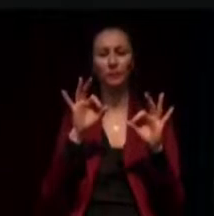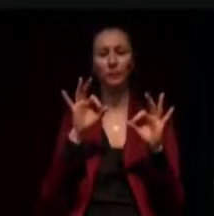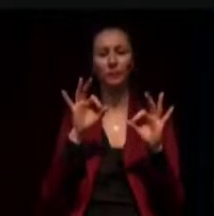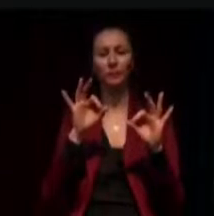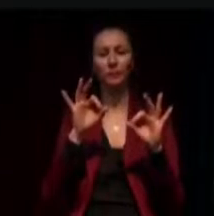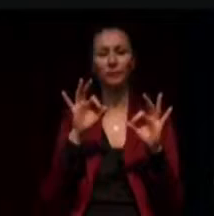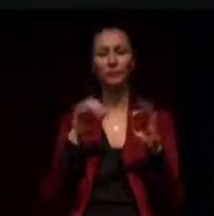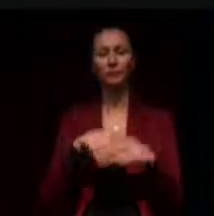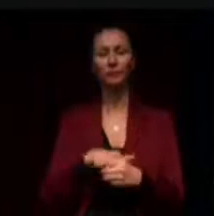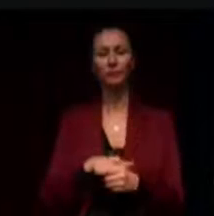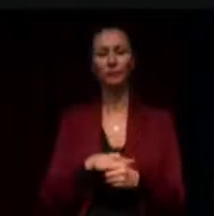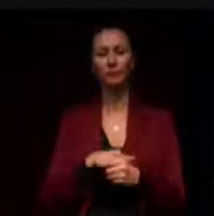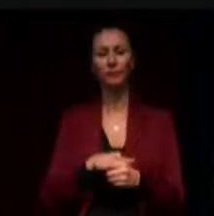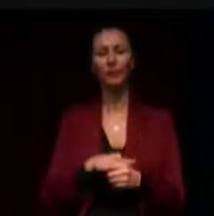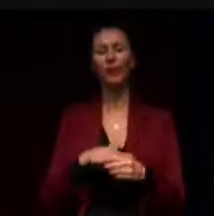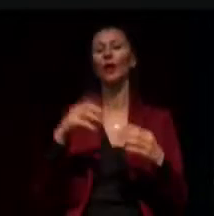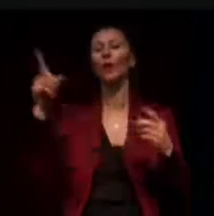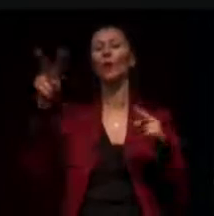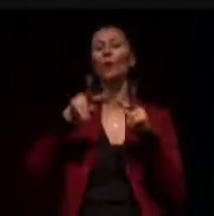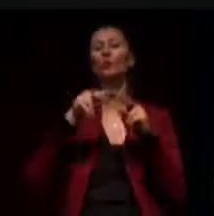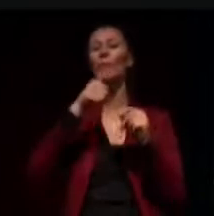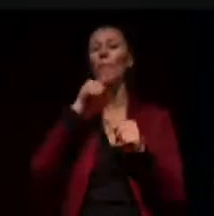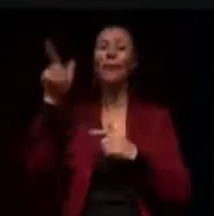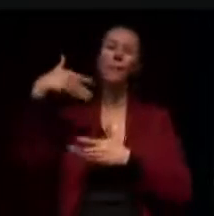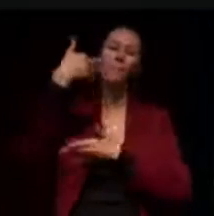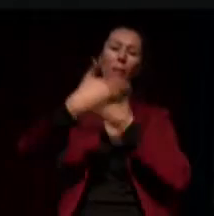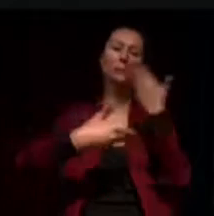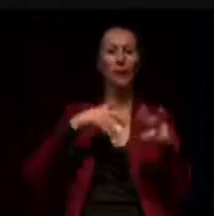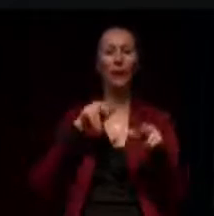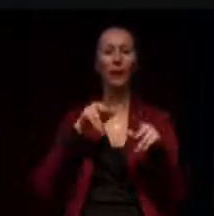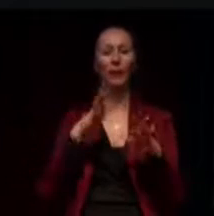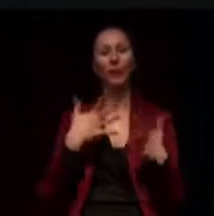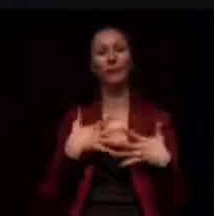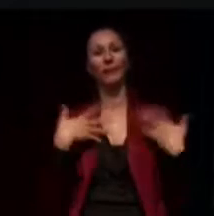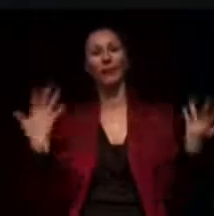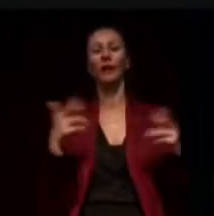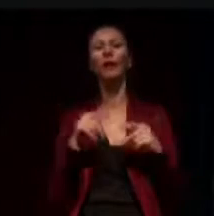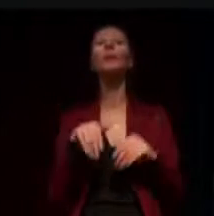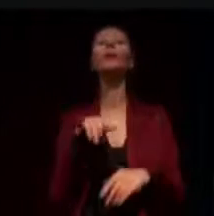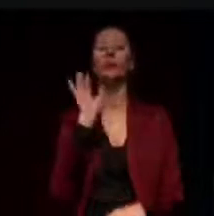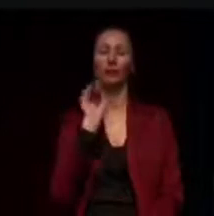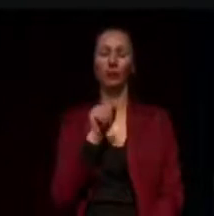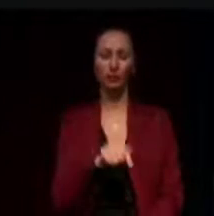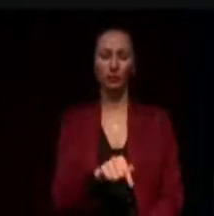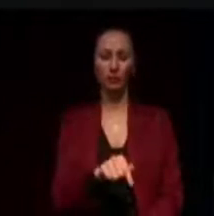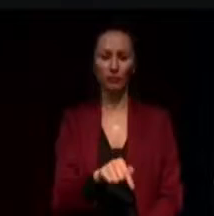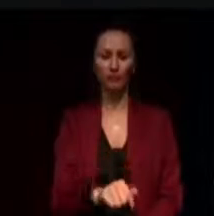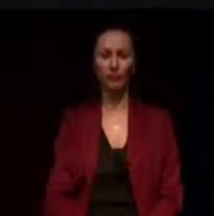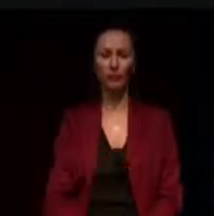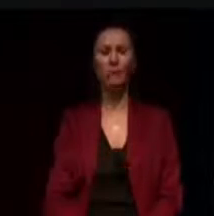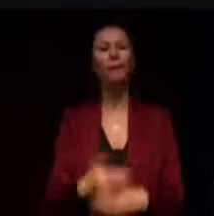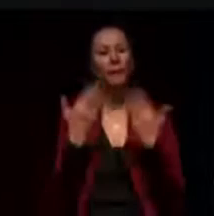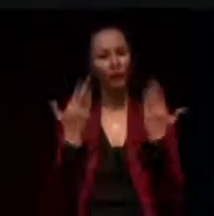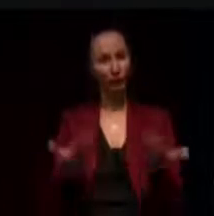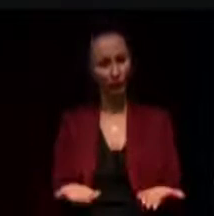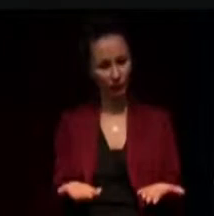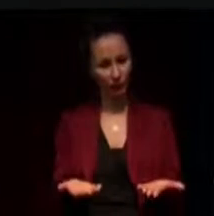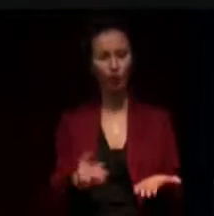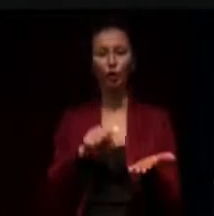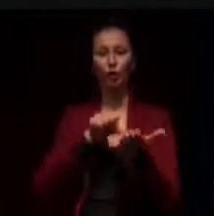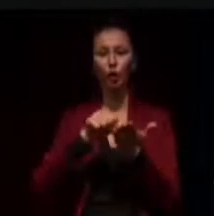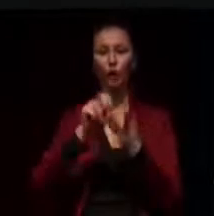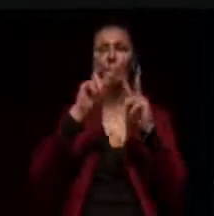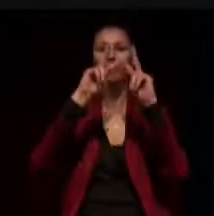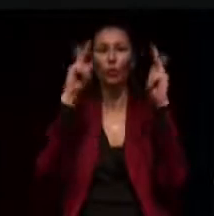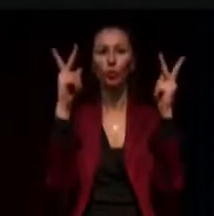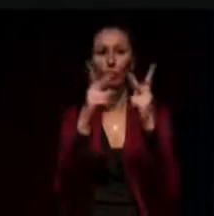Sayın Mustafa Bey'in bahsettiği gibi iç açıcı bir durum yok. Evet, tüm